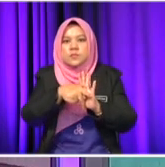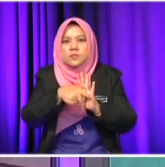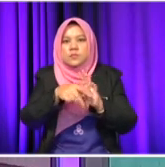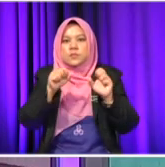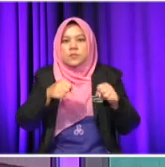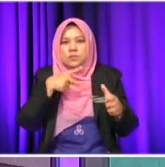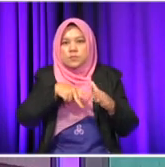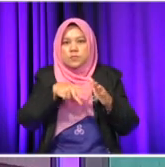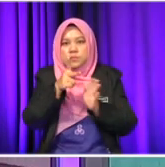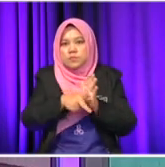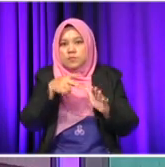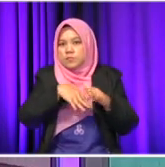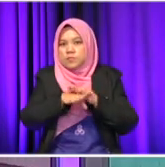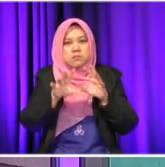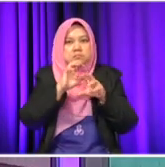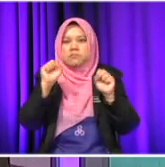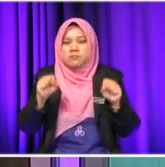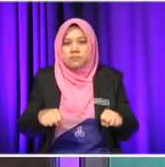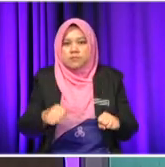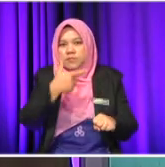dimasukkan dalam poster